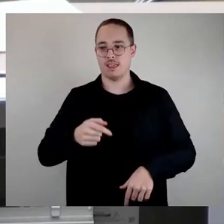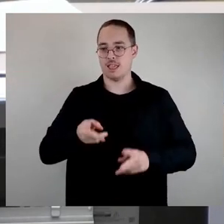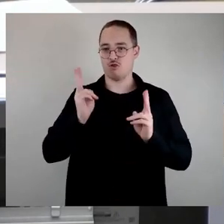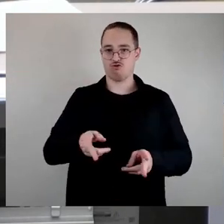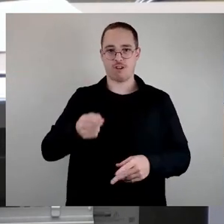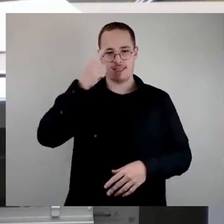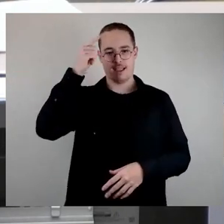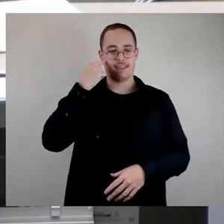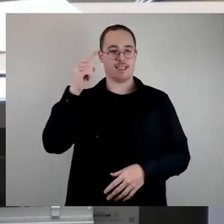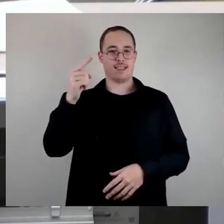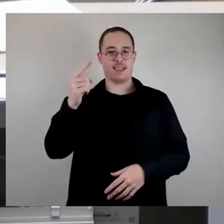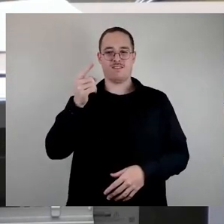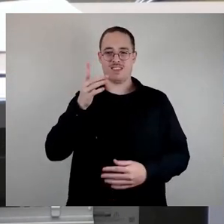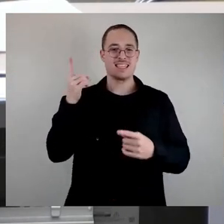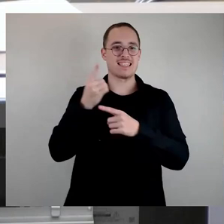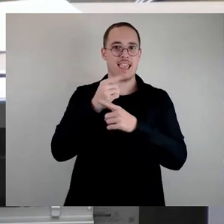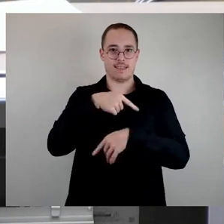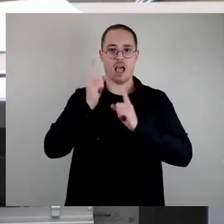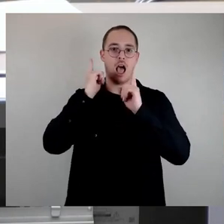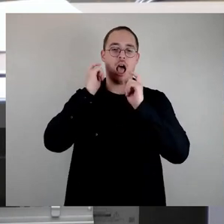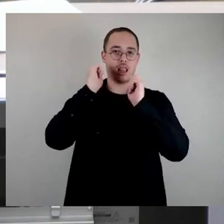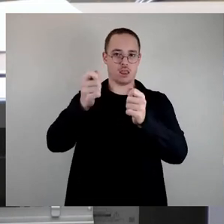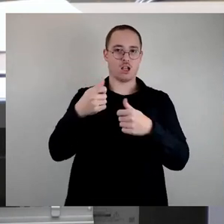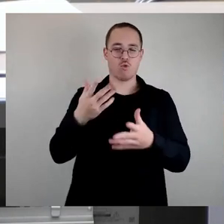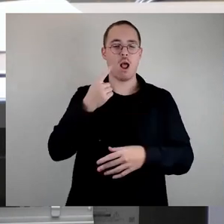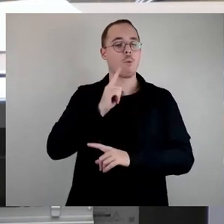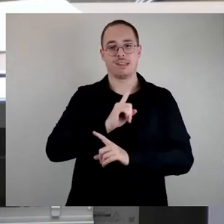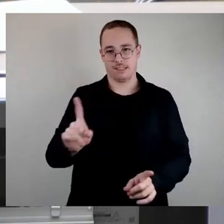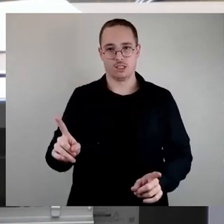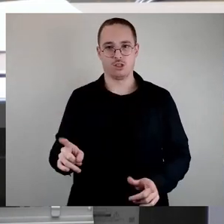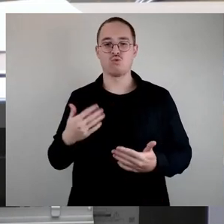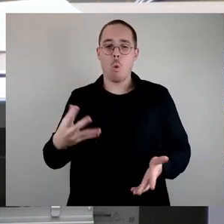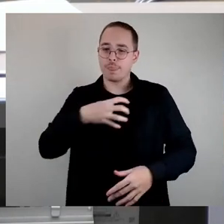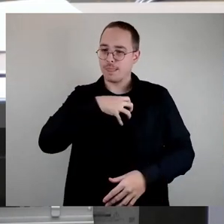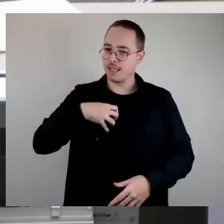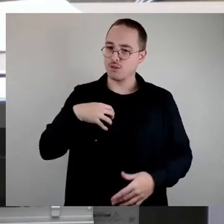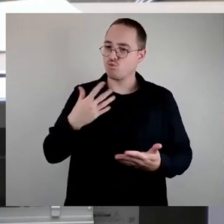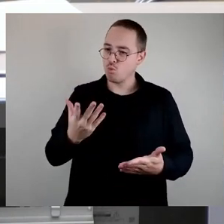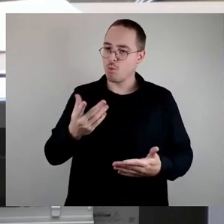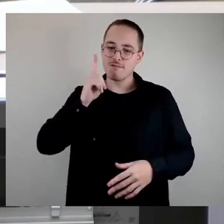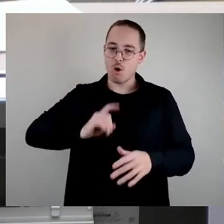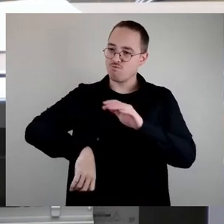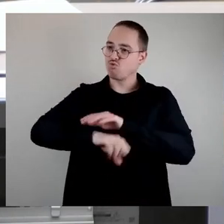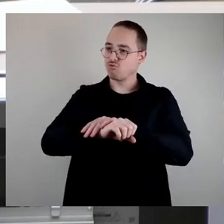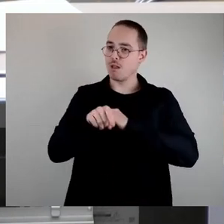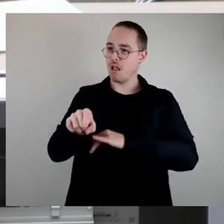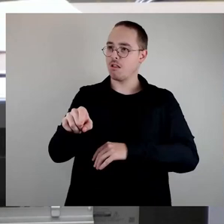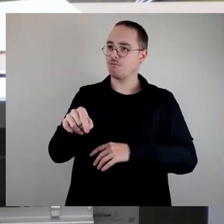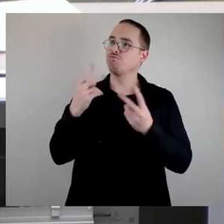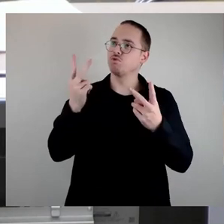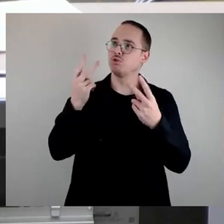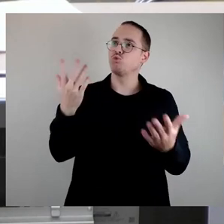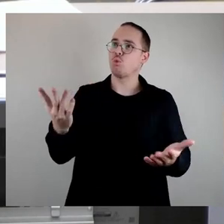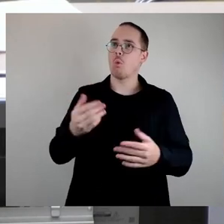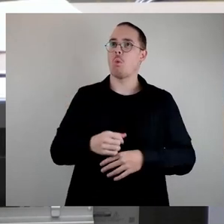Antrag stimmen wird, das wird so sein. Und ich denke, Dresden ist, ja, was den Frauenfußball angeht, ja durchaus kein unbeschriebenes